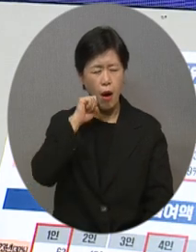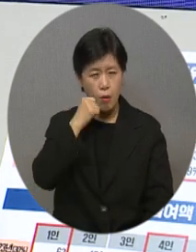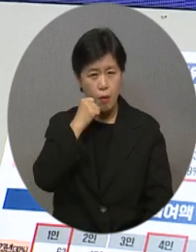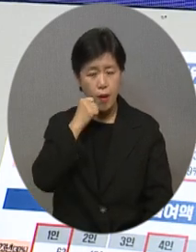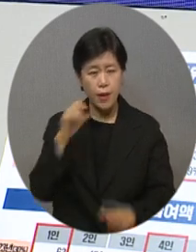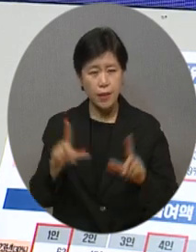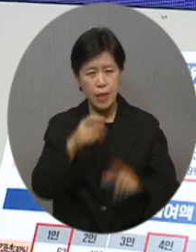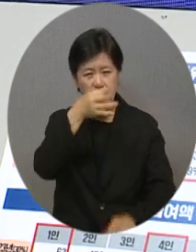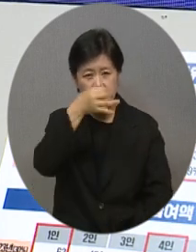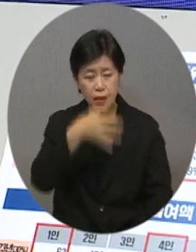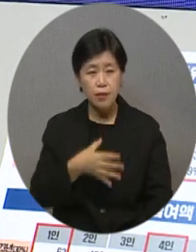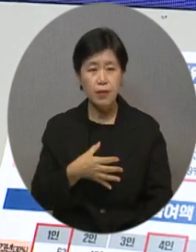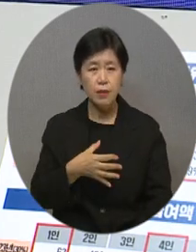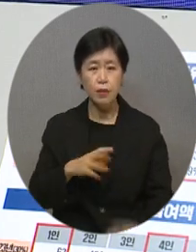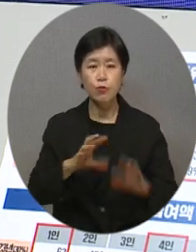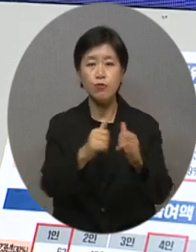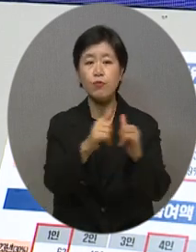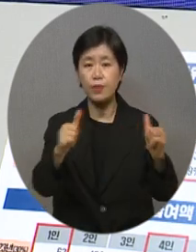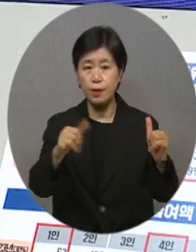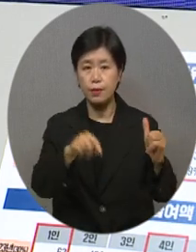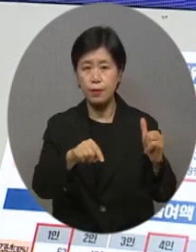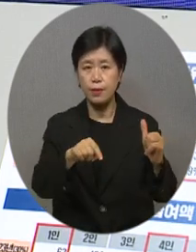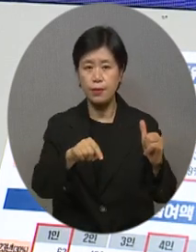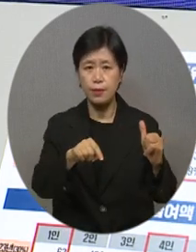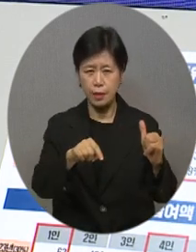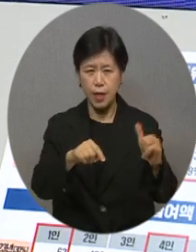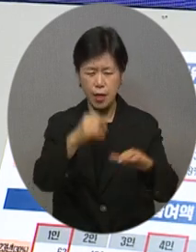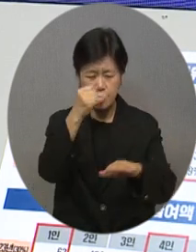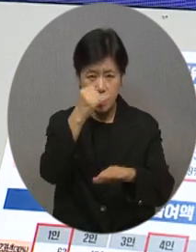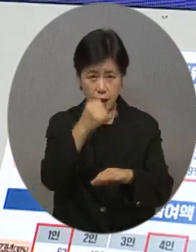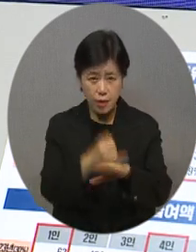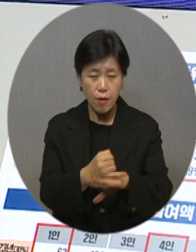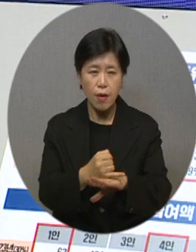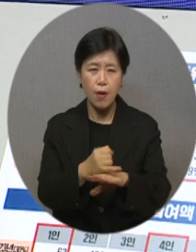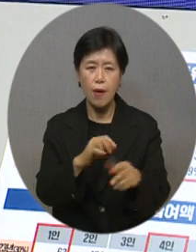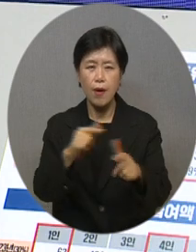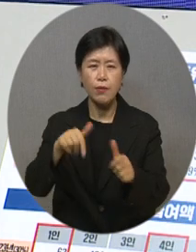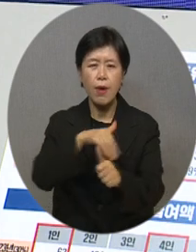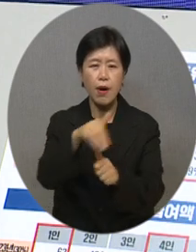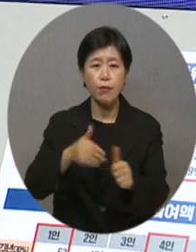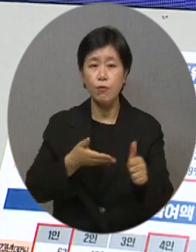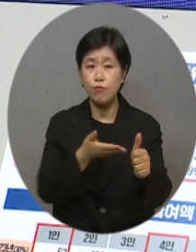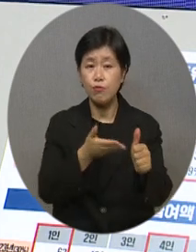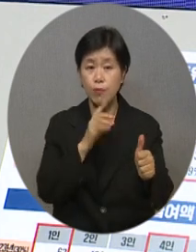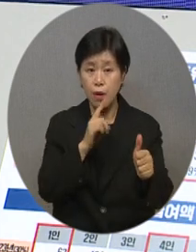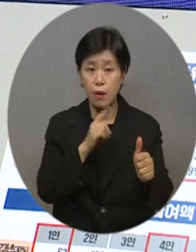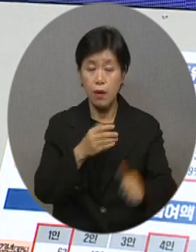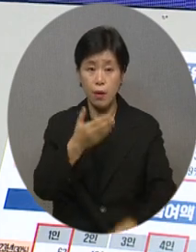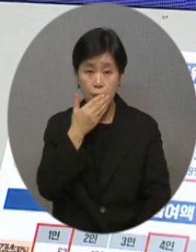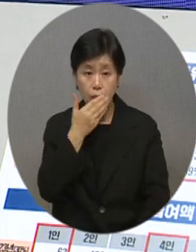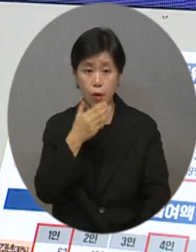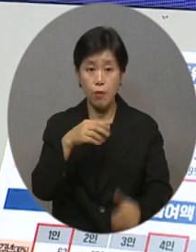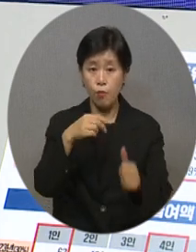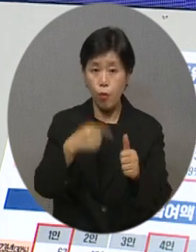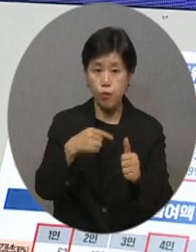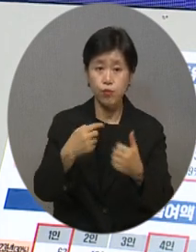국민들을 최저 수준을 보장하자는 그런 제도가 됩니다. 생계, 교육, 뭐 의료, 뭐 또 여러 가지